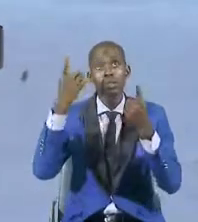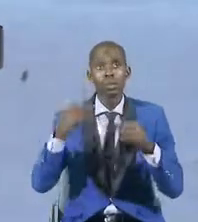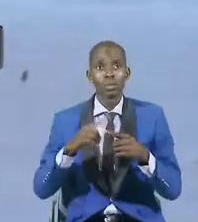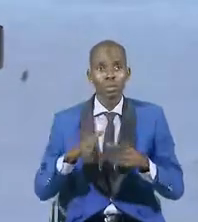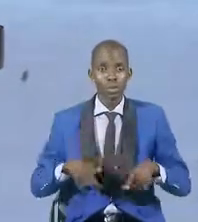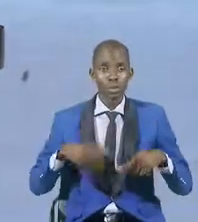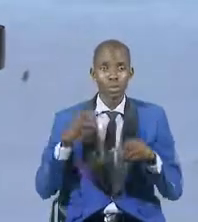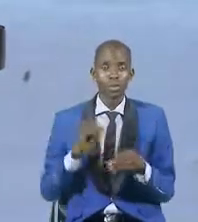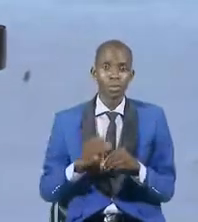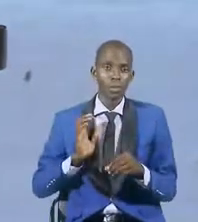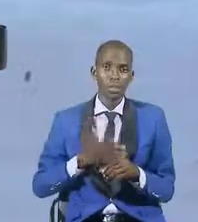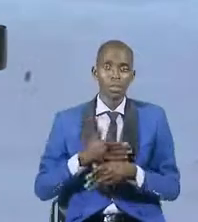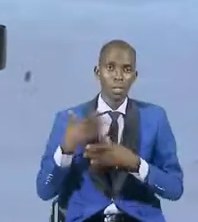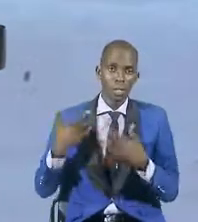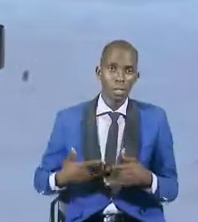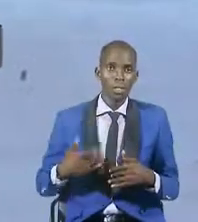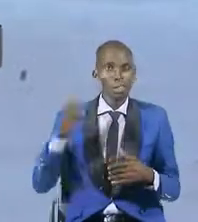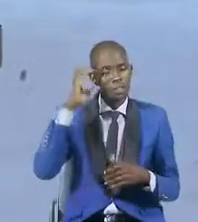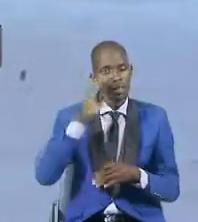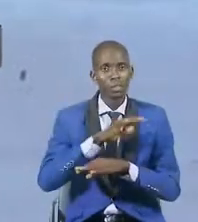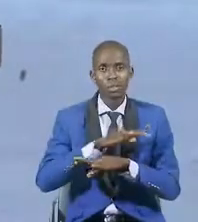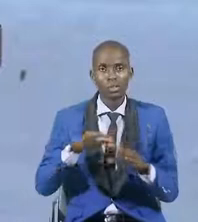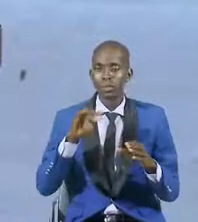dans notre cœur, alors